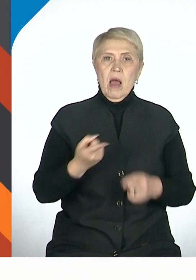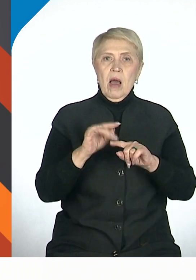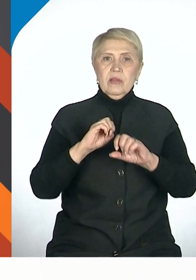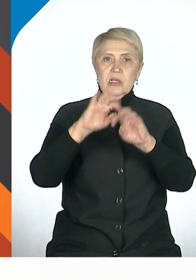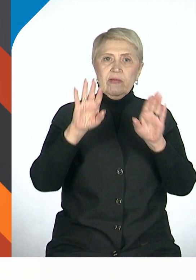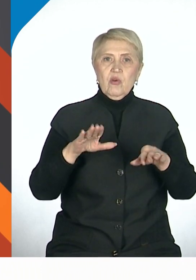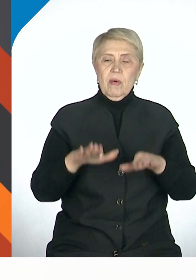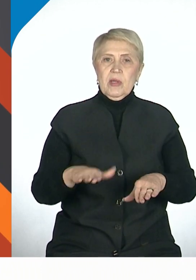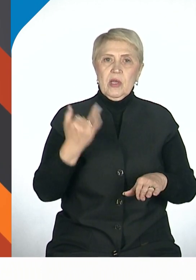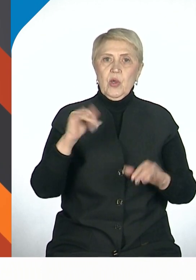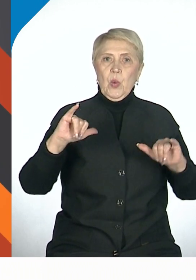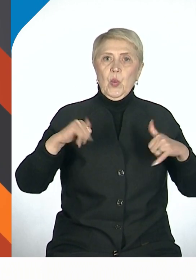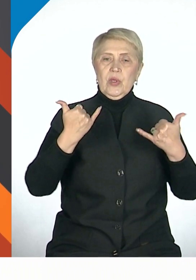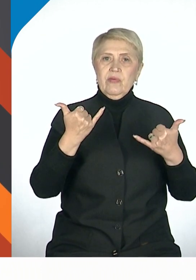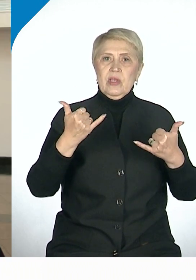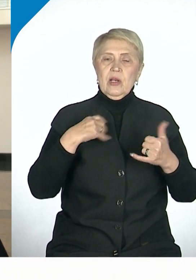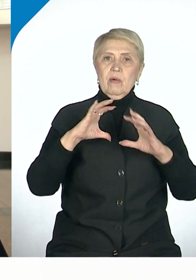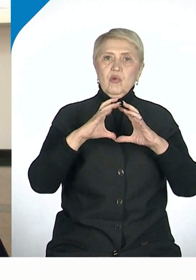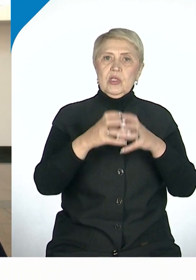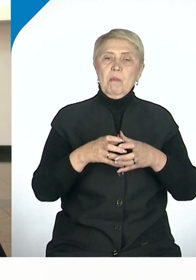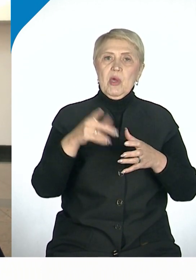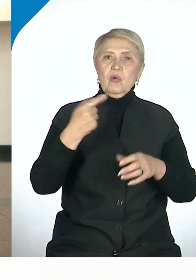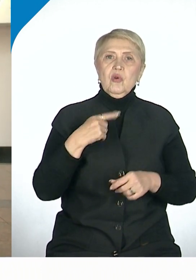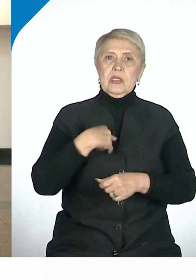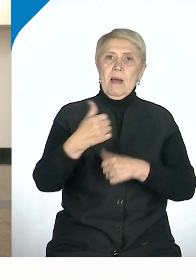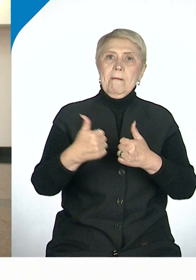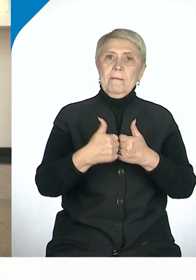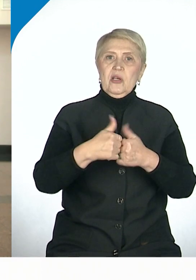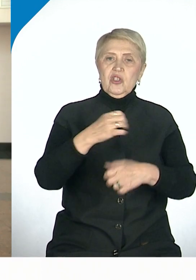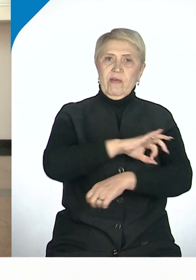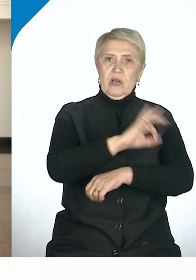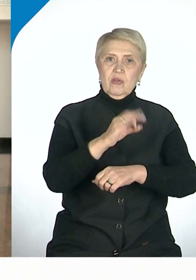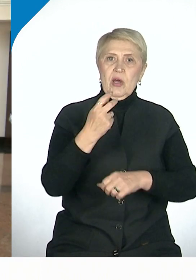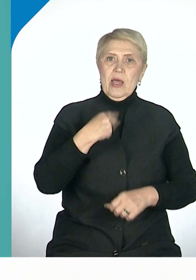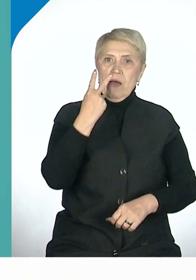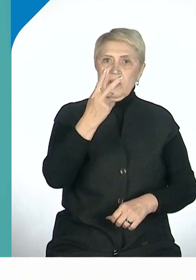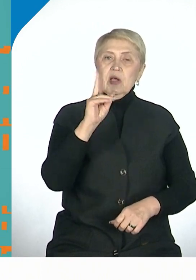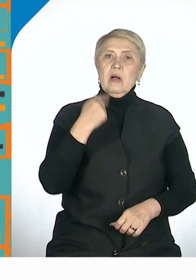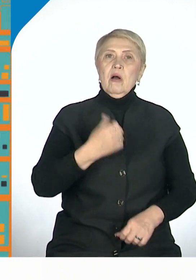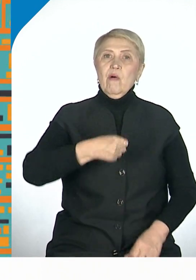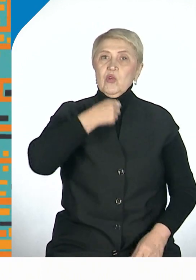И удивительному миру Ближнего Востока. Я видела взрослых, которые падали в обморок.